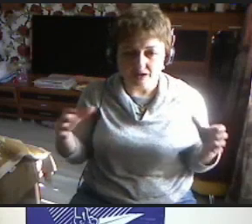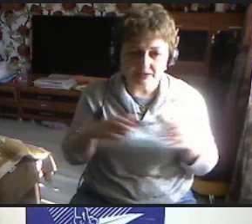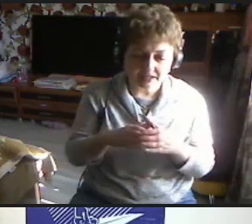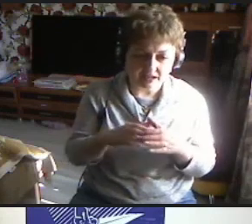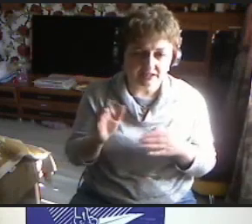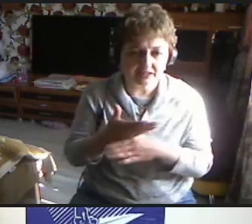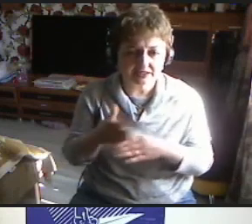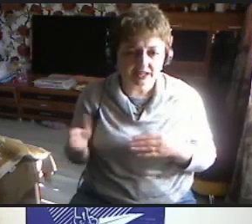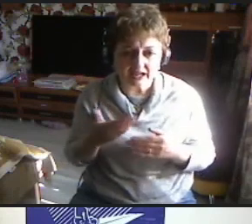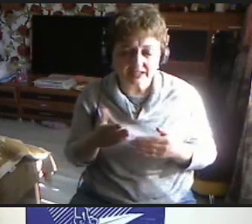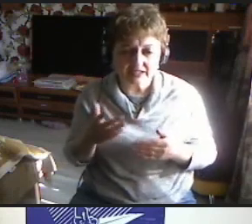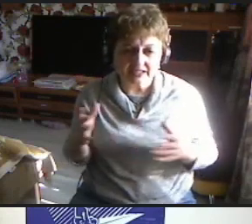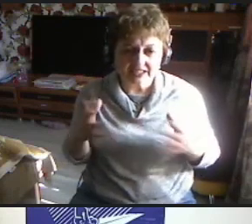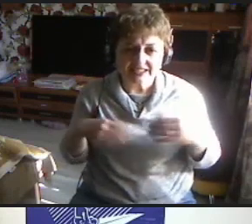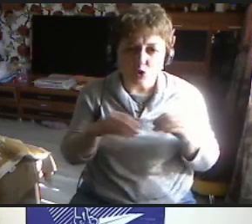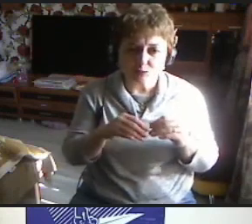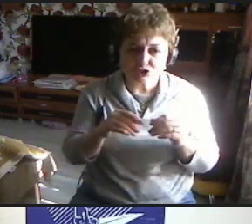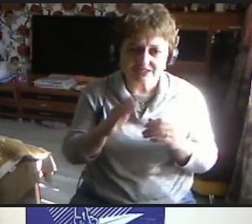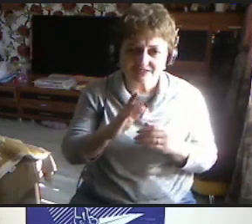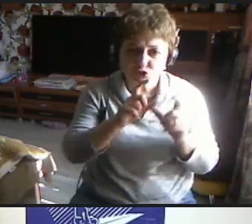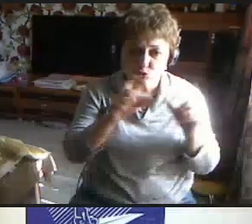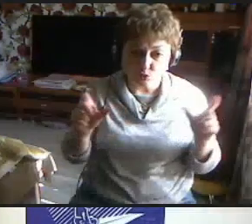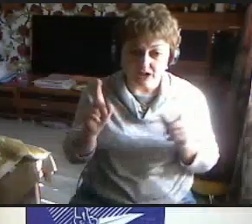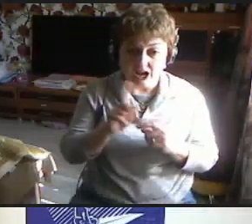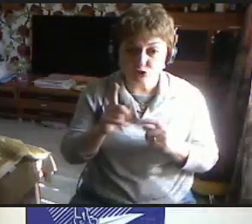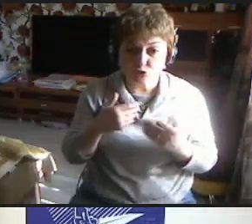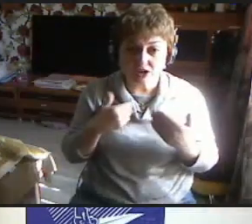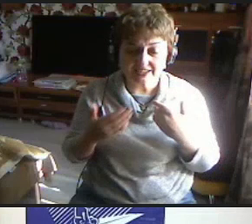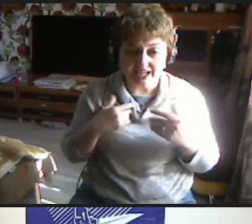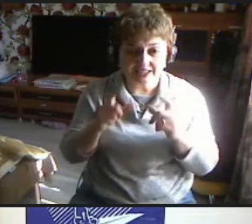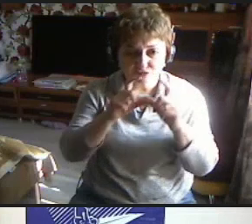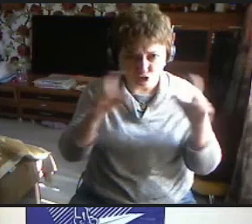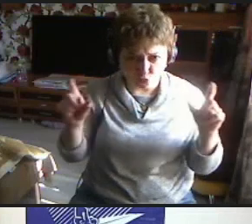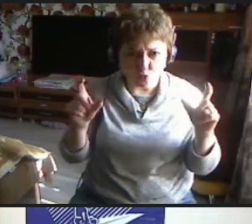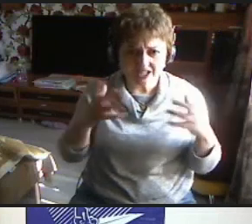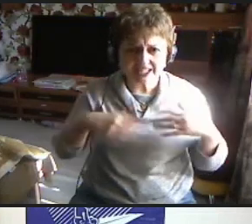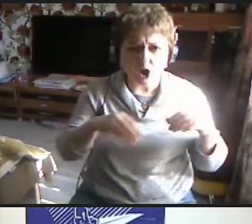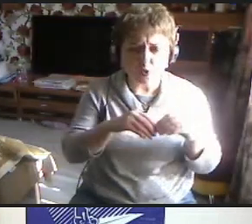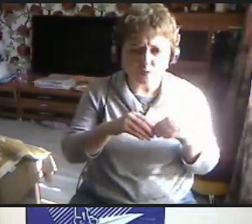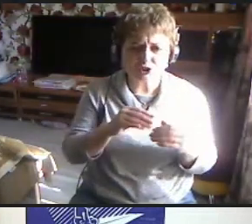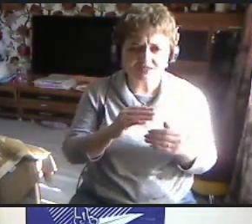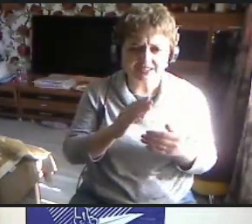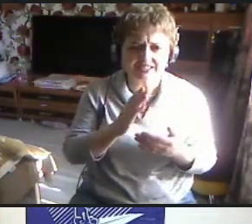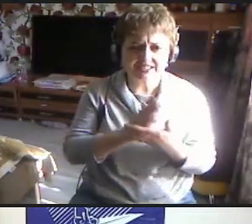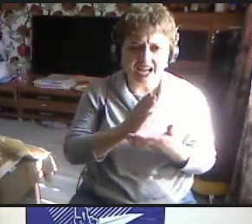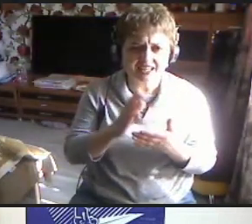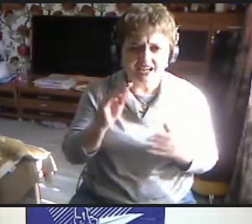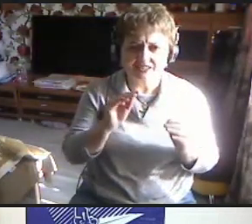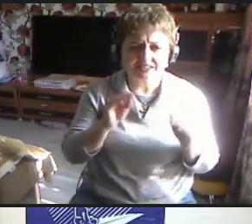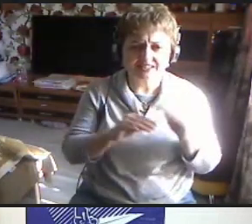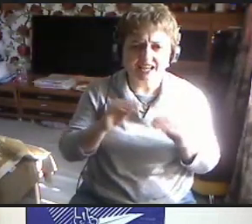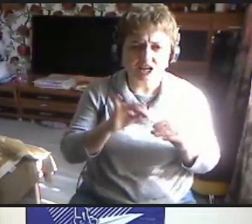объединять сообщество в школе. Но то, что касается школьного, именно вот сообщества, состоящего из школьников, из учеников, из